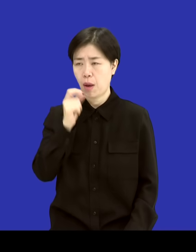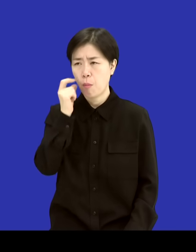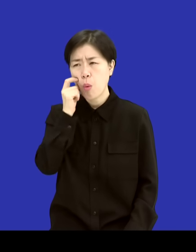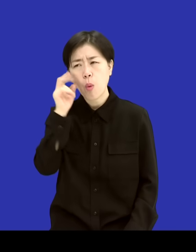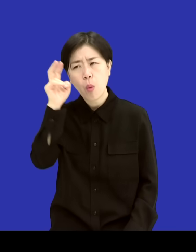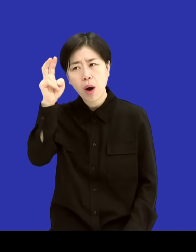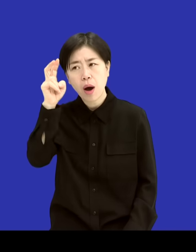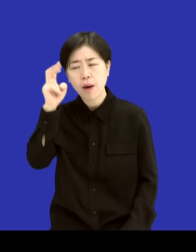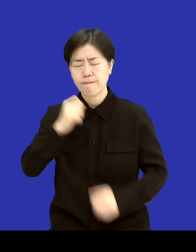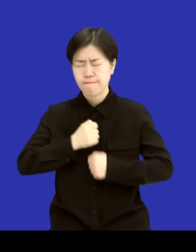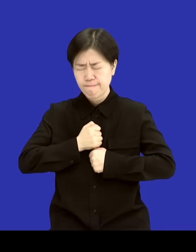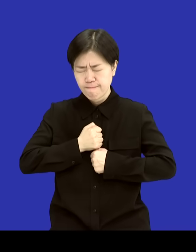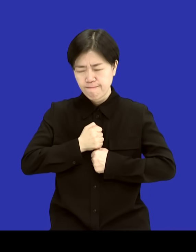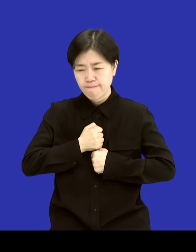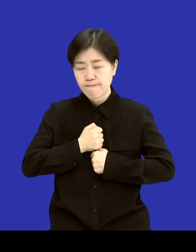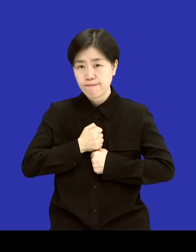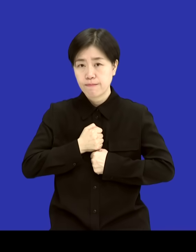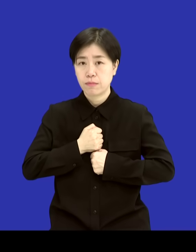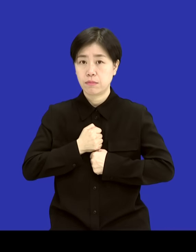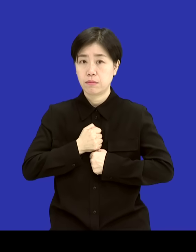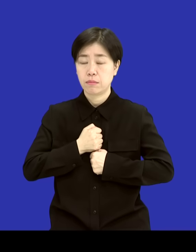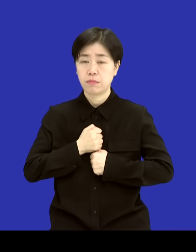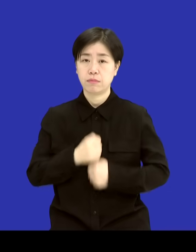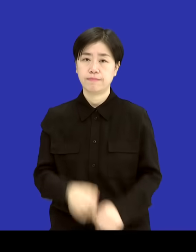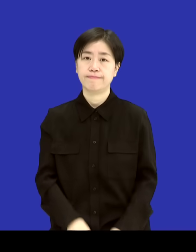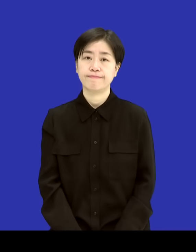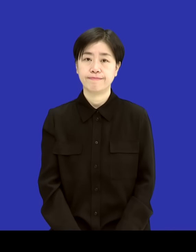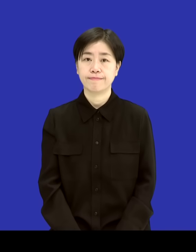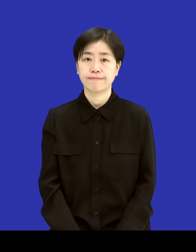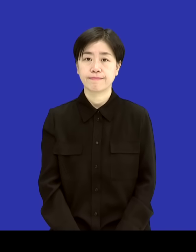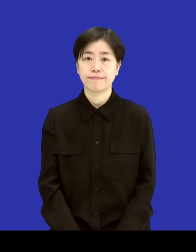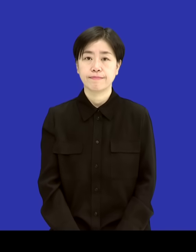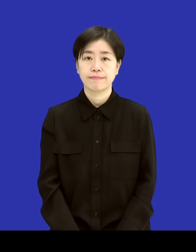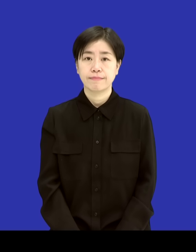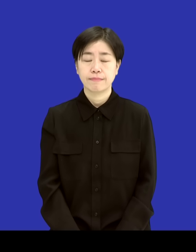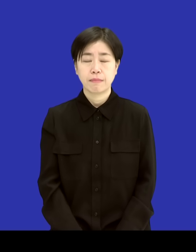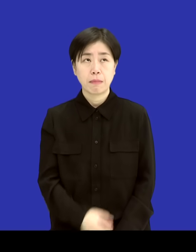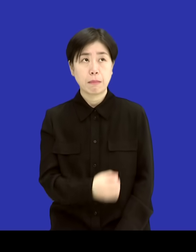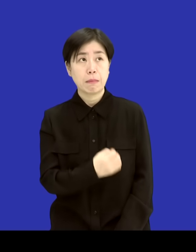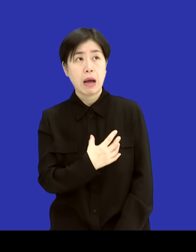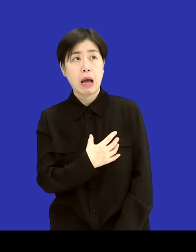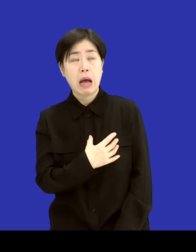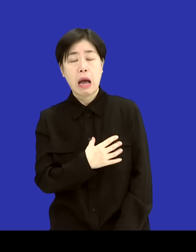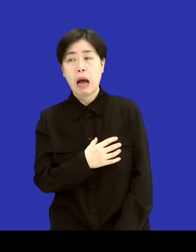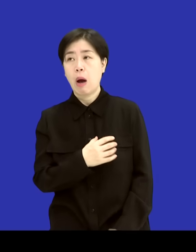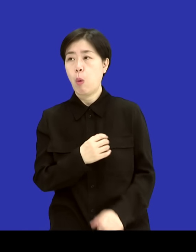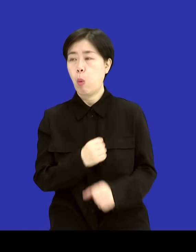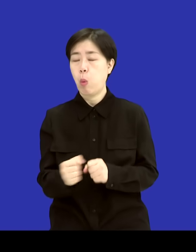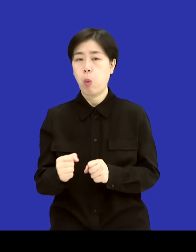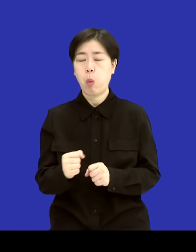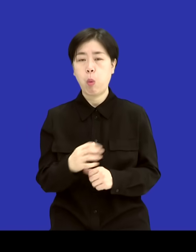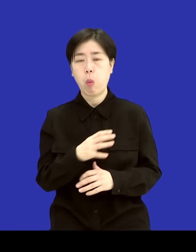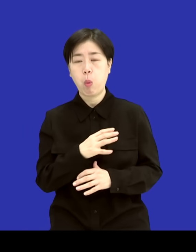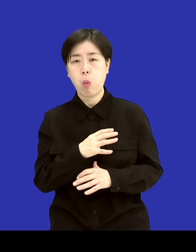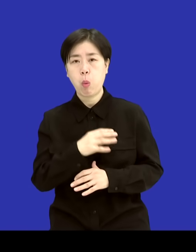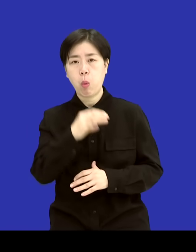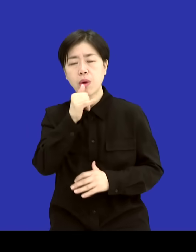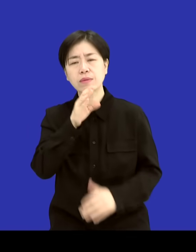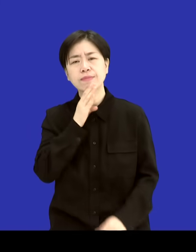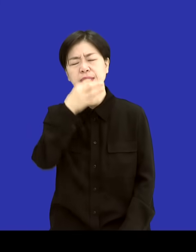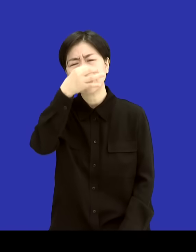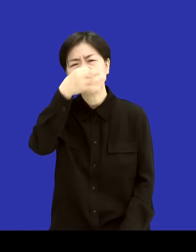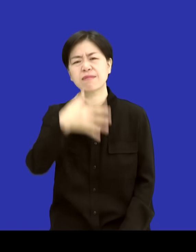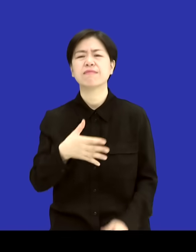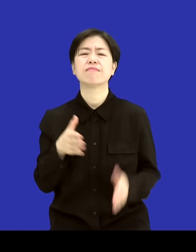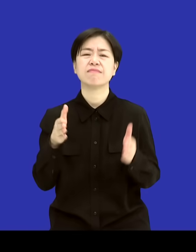상황이 될 수도 있다라는 그런 말씀을 해주신 거예요. 그래서 그때가 정말 더 너무 이렇게